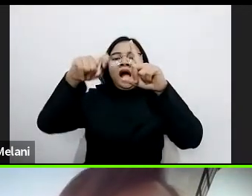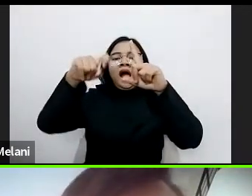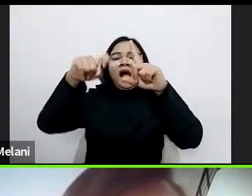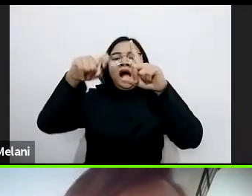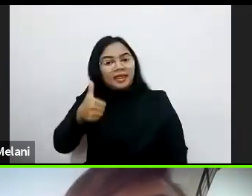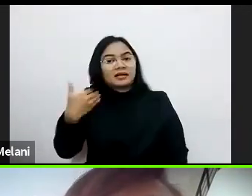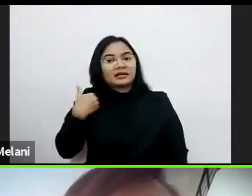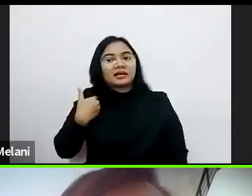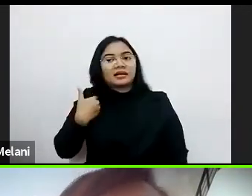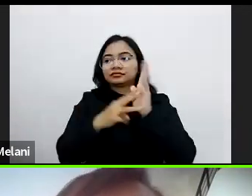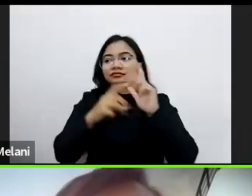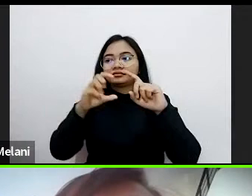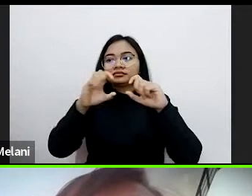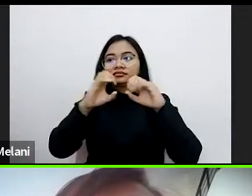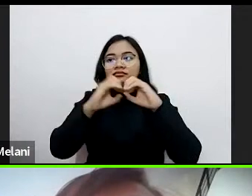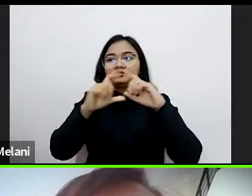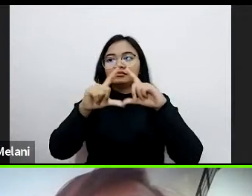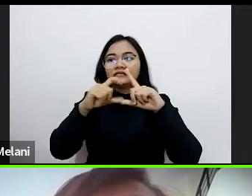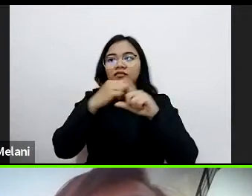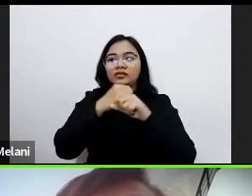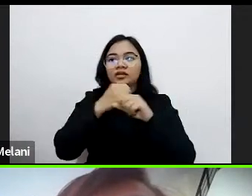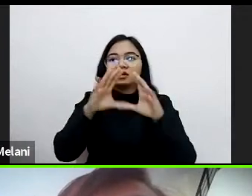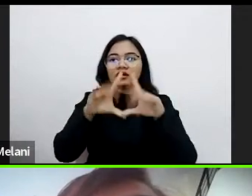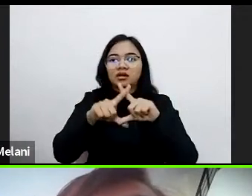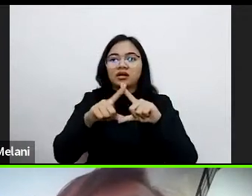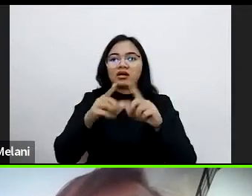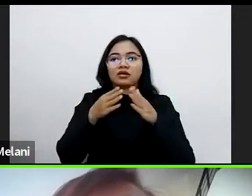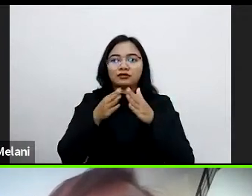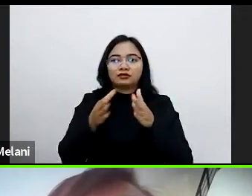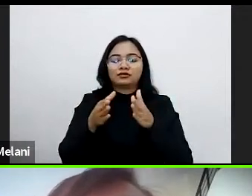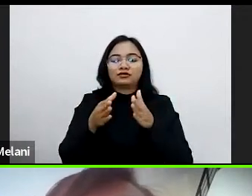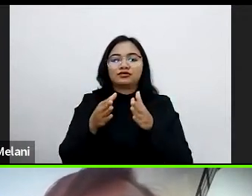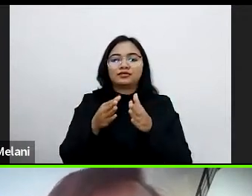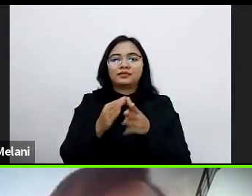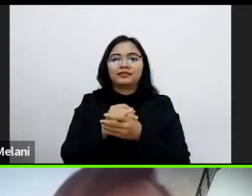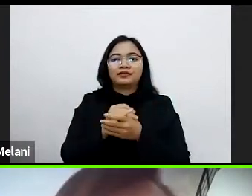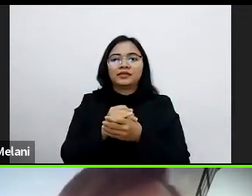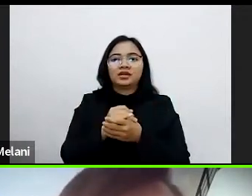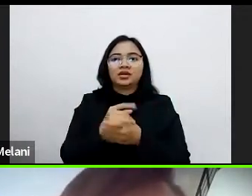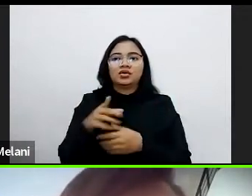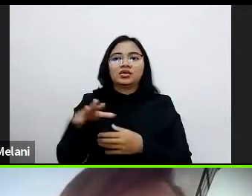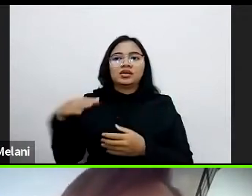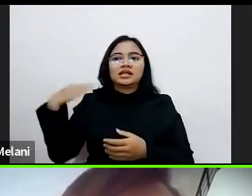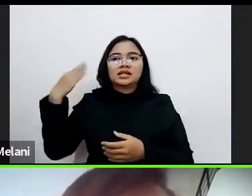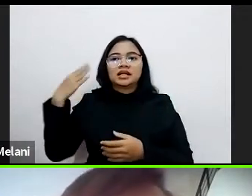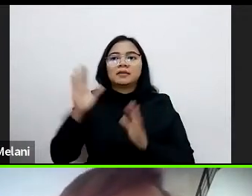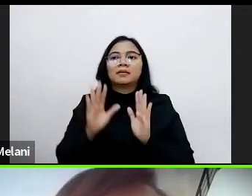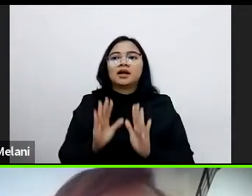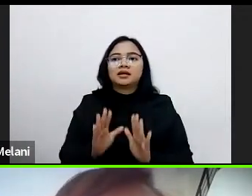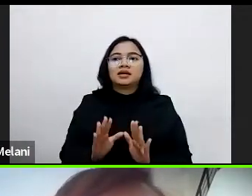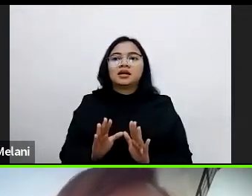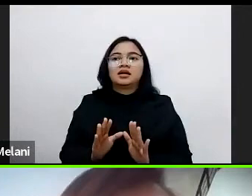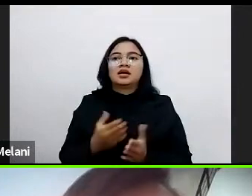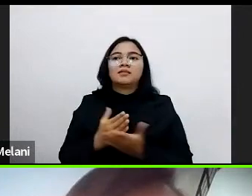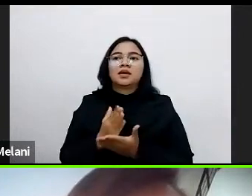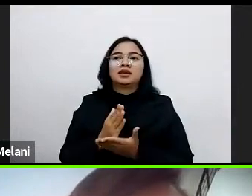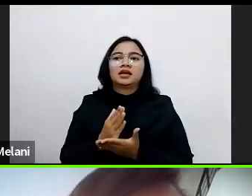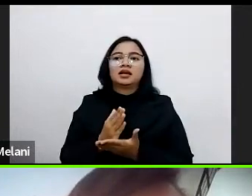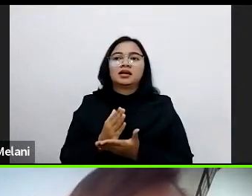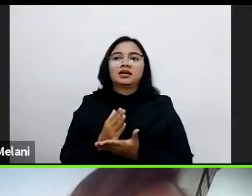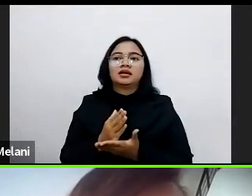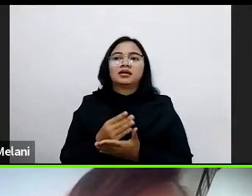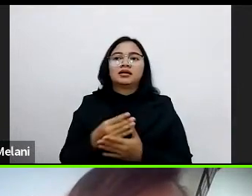berdasarkan pengalaman-pengalaman gitu melalui mekanisme misalnya itu sering sekali banyak sekali hambatannya ya, hambatan